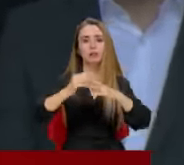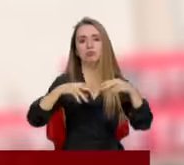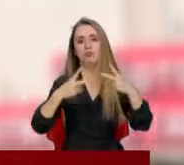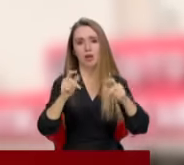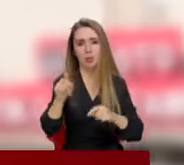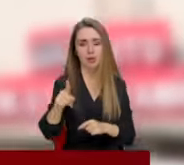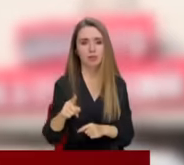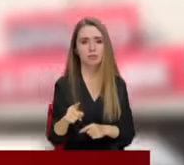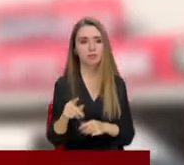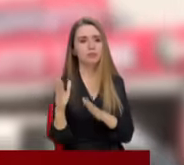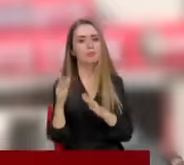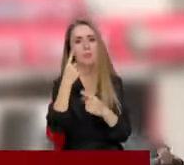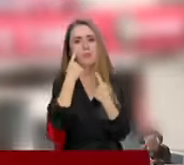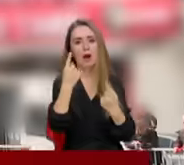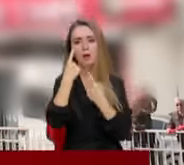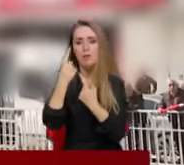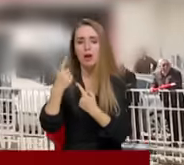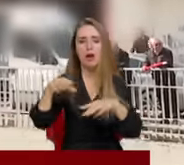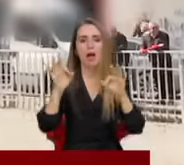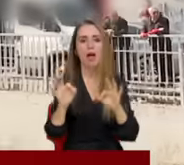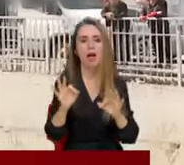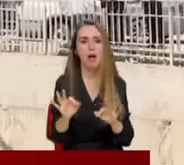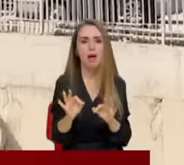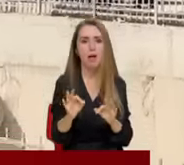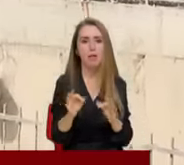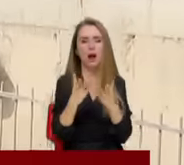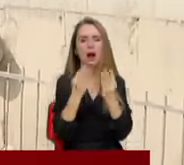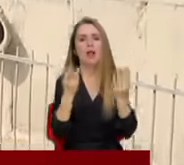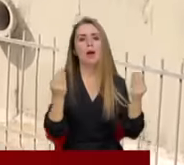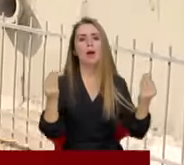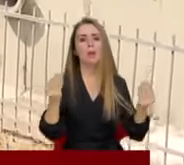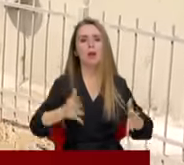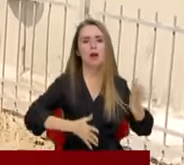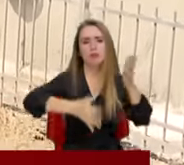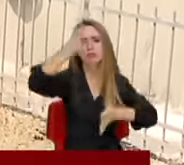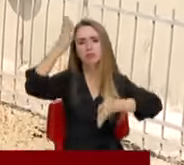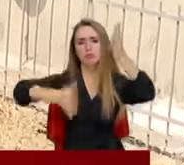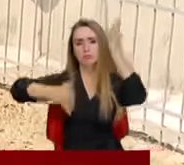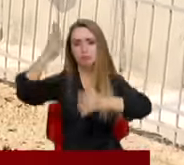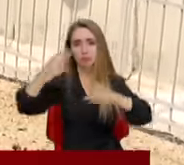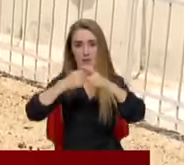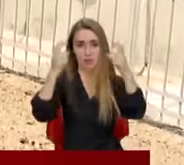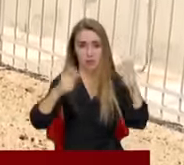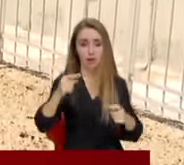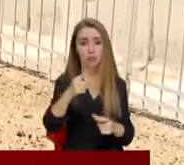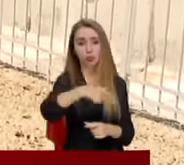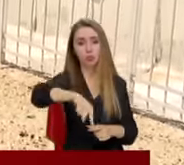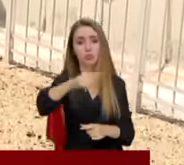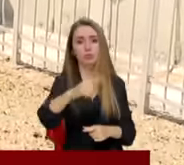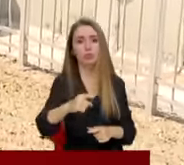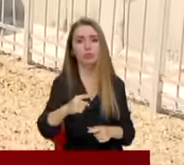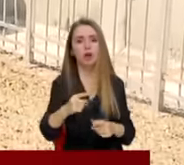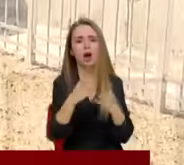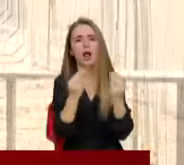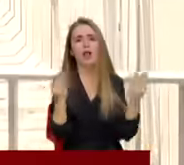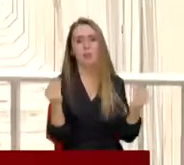açtılar. Yüzünüzü nereye çevirseniz mahallelerce nüfusu barındıran gökdelenlerle çevrili bir Esenyurt ve bu kadar haneyi